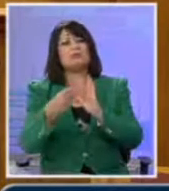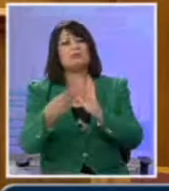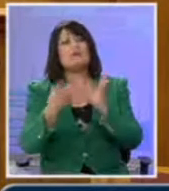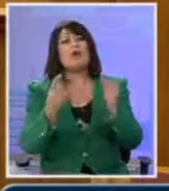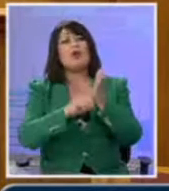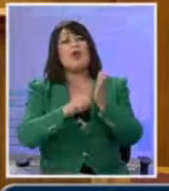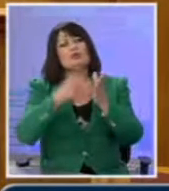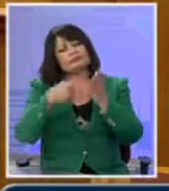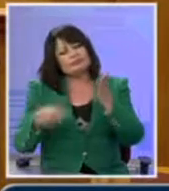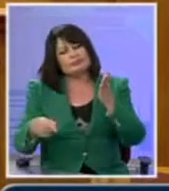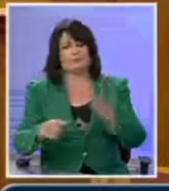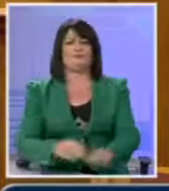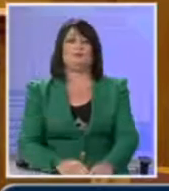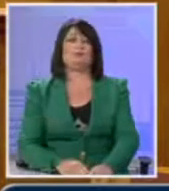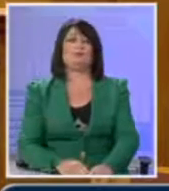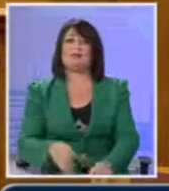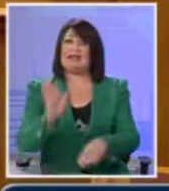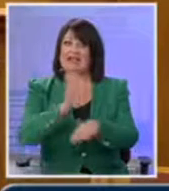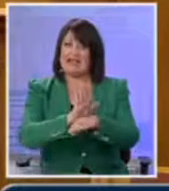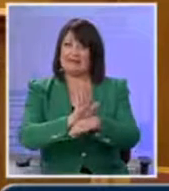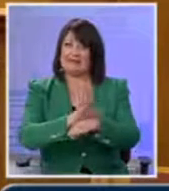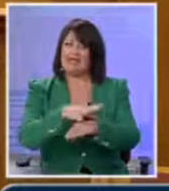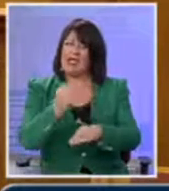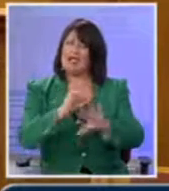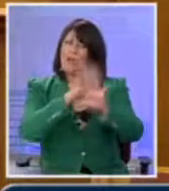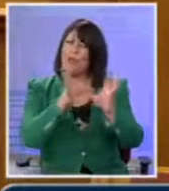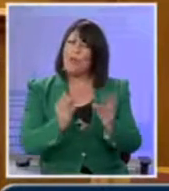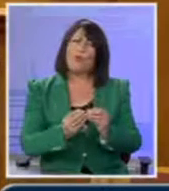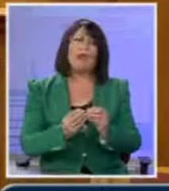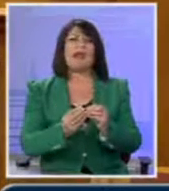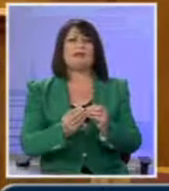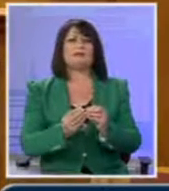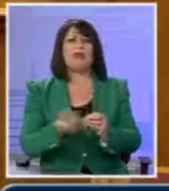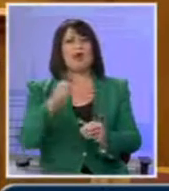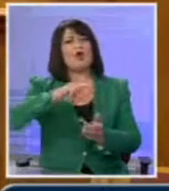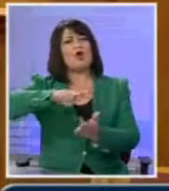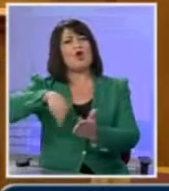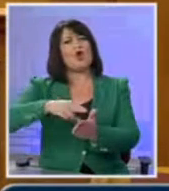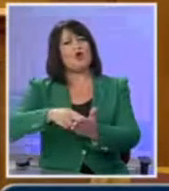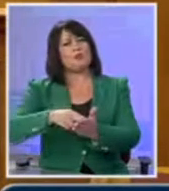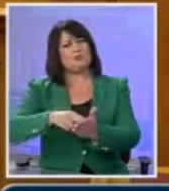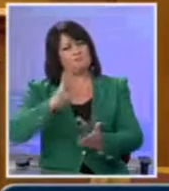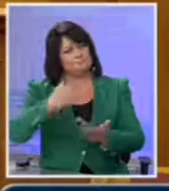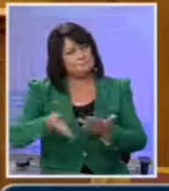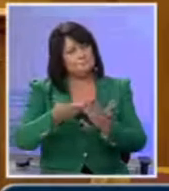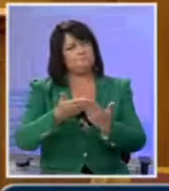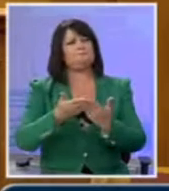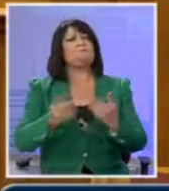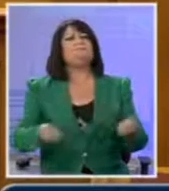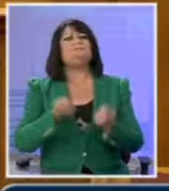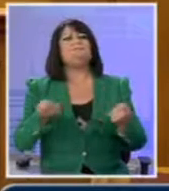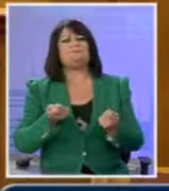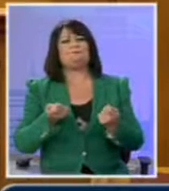πολυνομία. Μια κάρτα που θα έχει και δεύτερο ρόλο. Θα συμβάλλει στην υλοποίηση